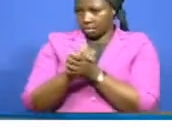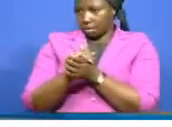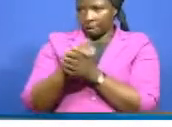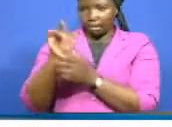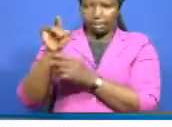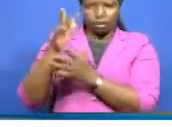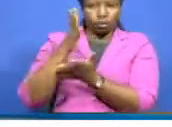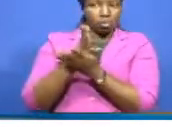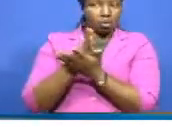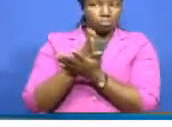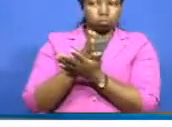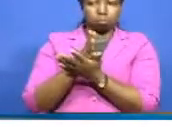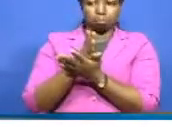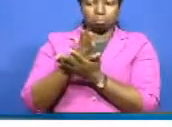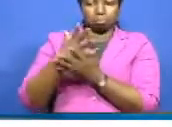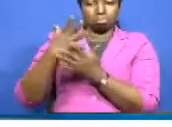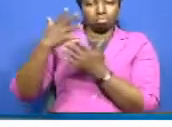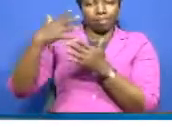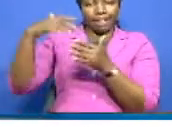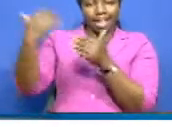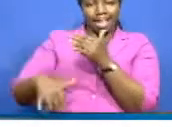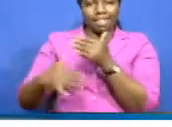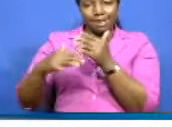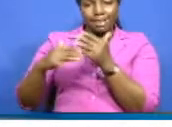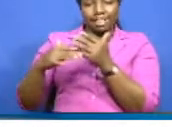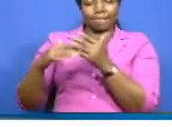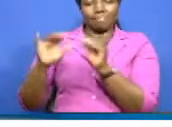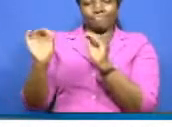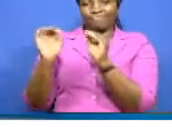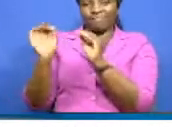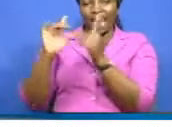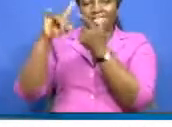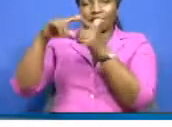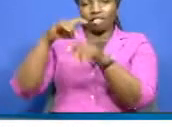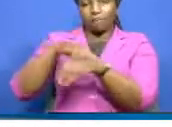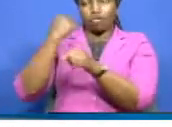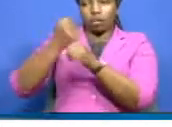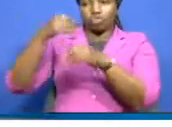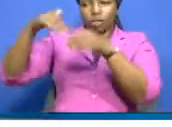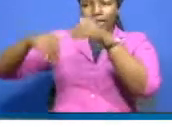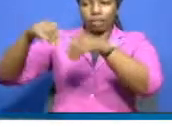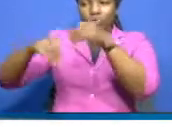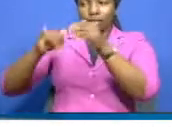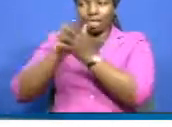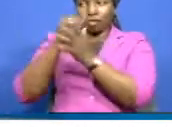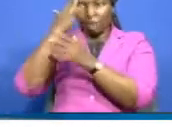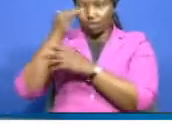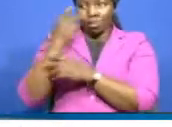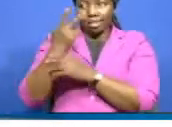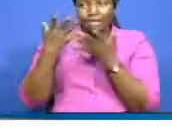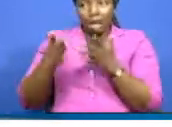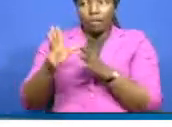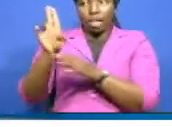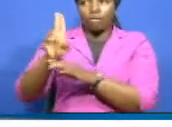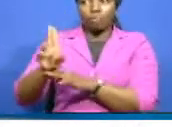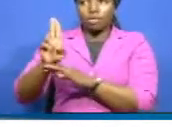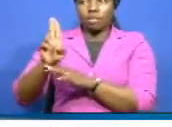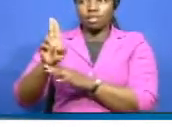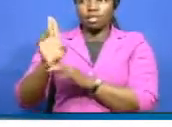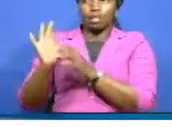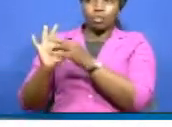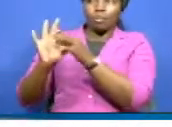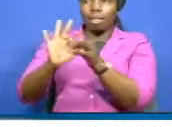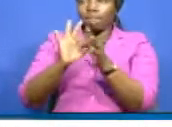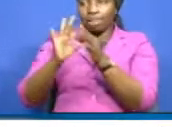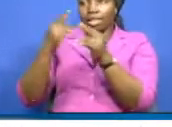utafika mwisho hadi wakati wa uchaguzi. Ndio maana unaona wakati huu wanatumia muungano unaosemekana kuwa ni